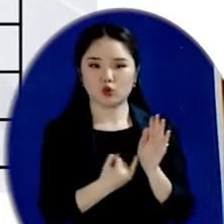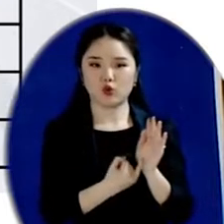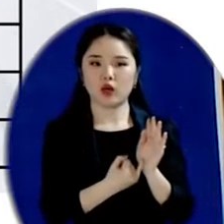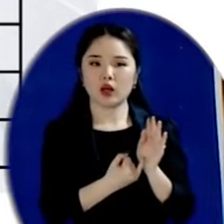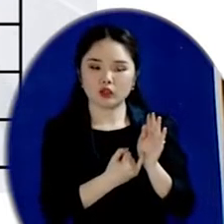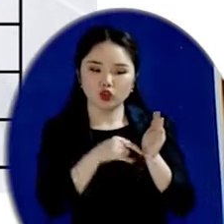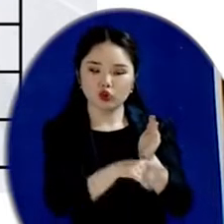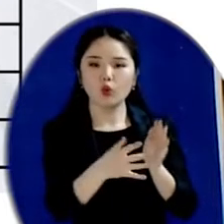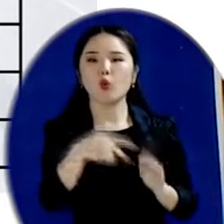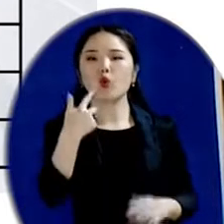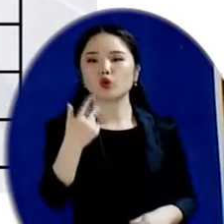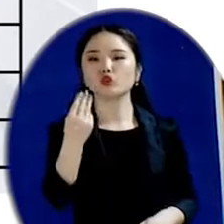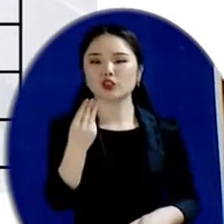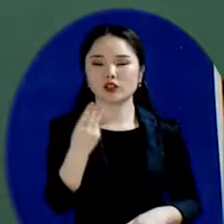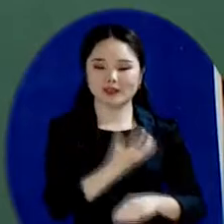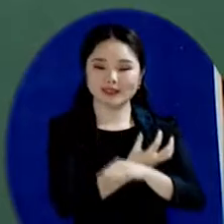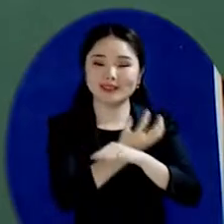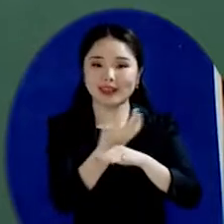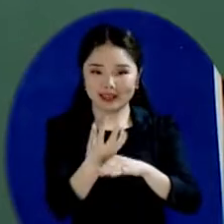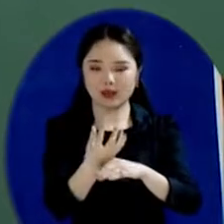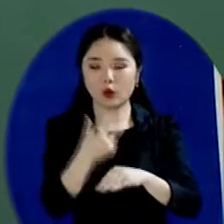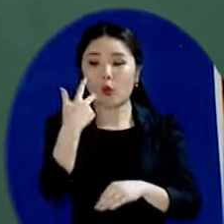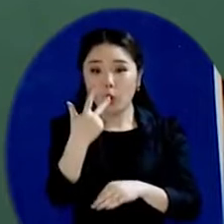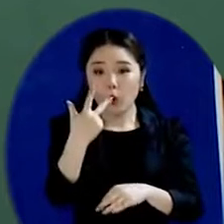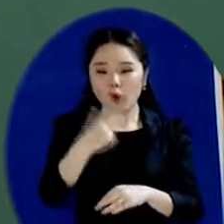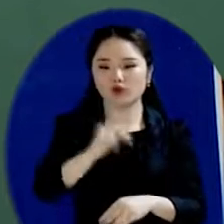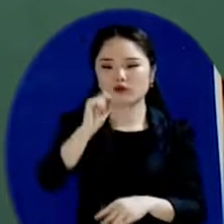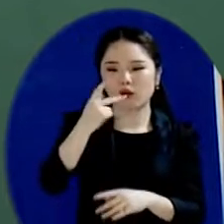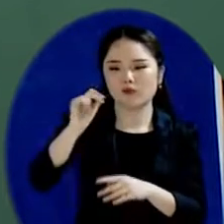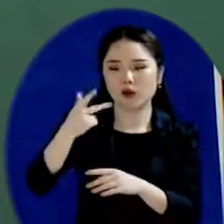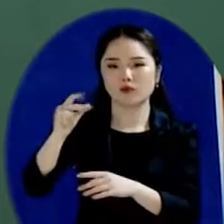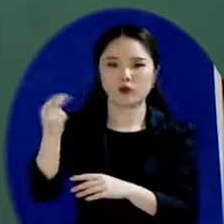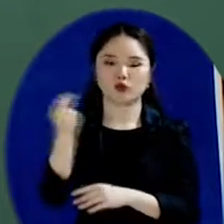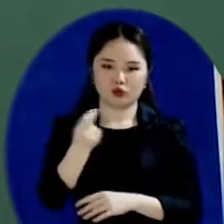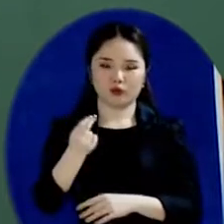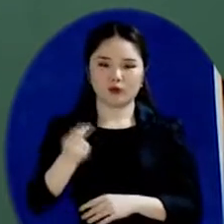3 ширхэг зараа байгаа учраас 3 5 гшүү зурх нэ.